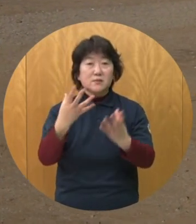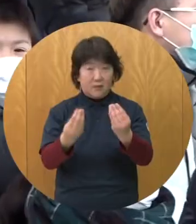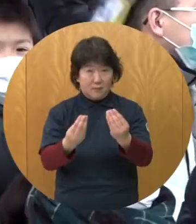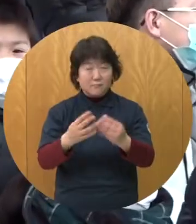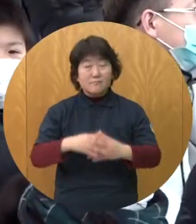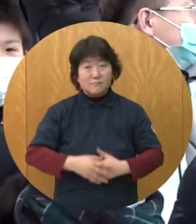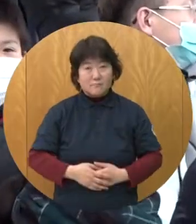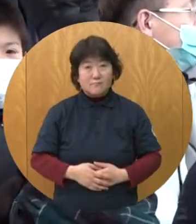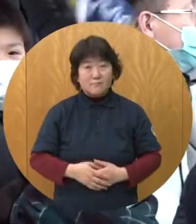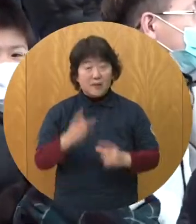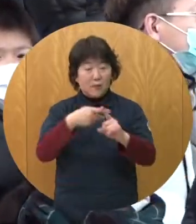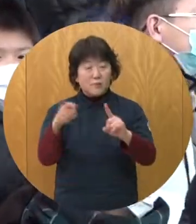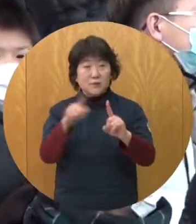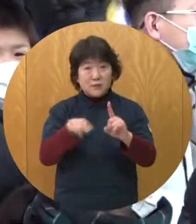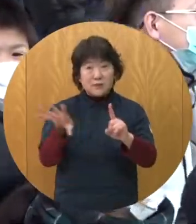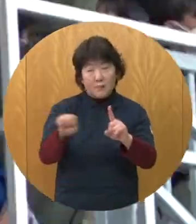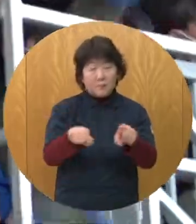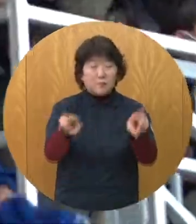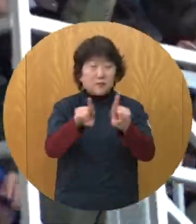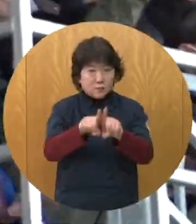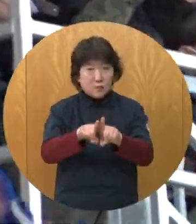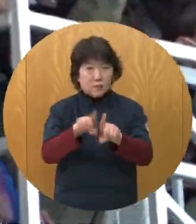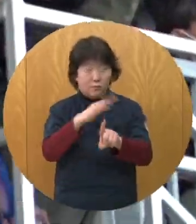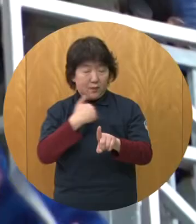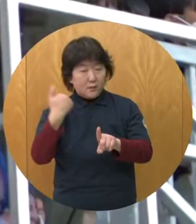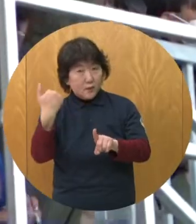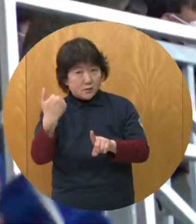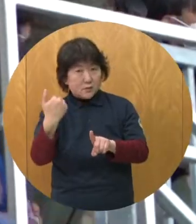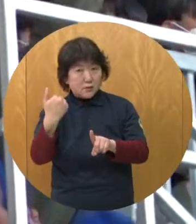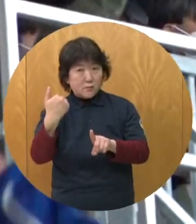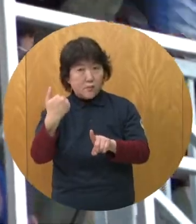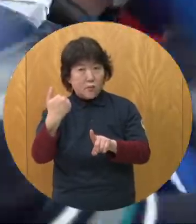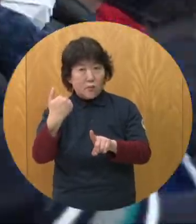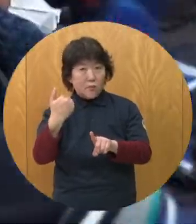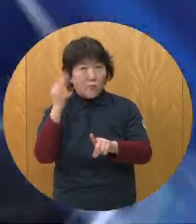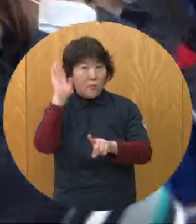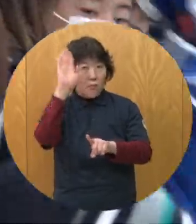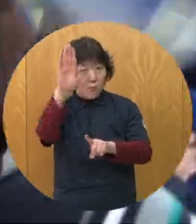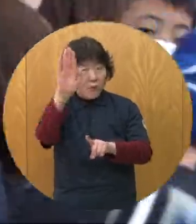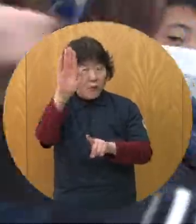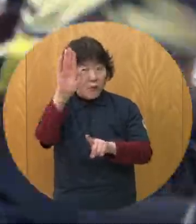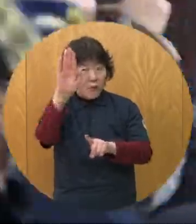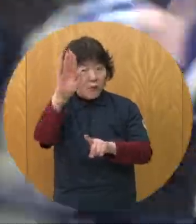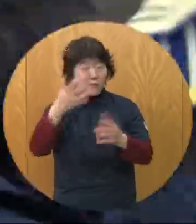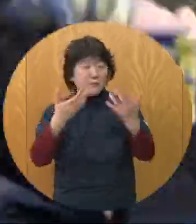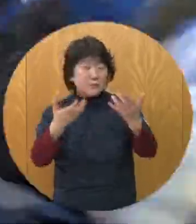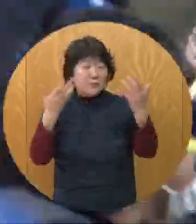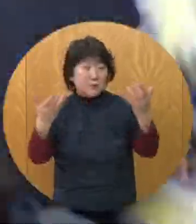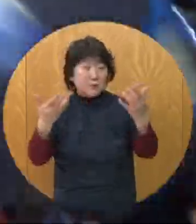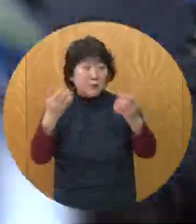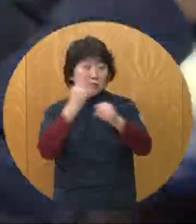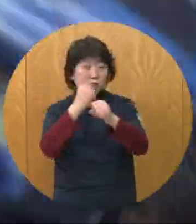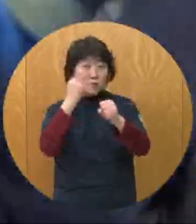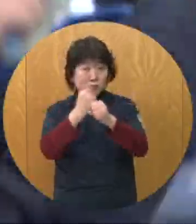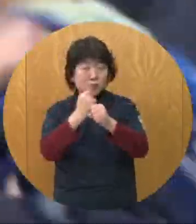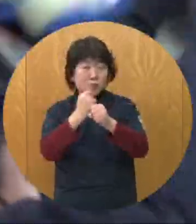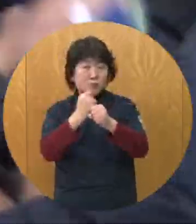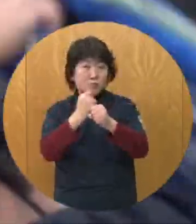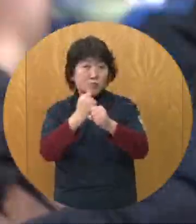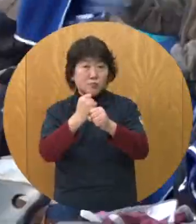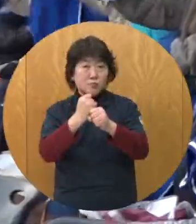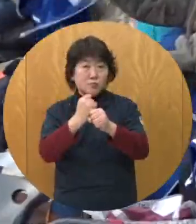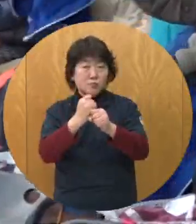。 FC 今治と一緒に私たちもその大きな舵を取り、にぎわいを生み出すことこ